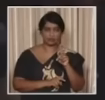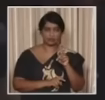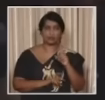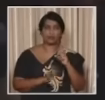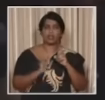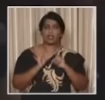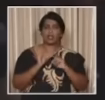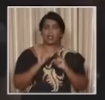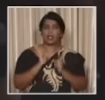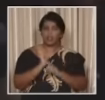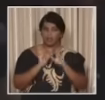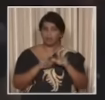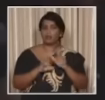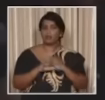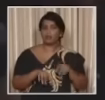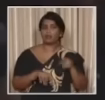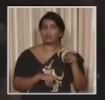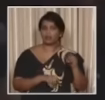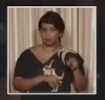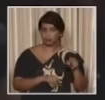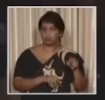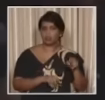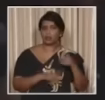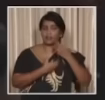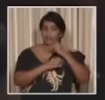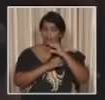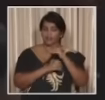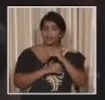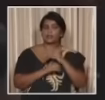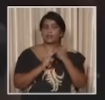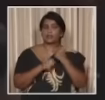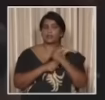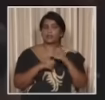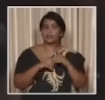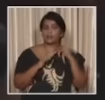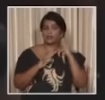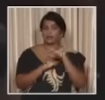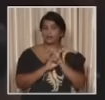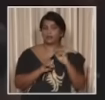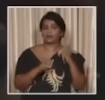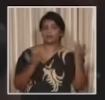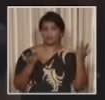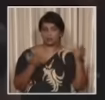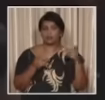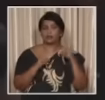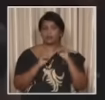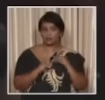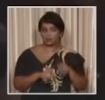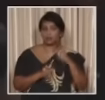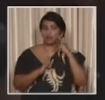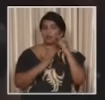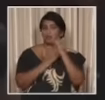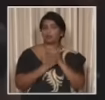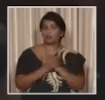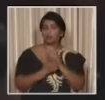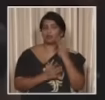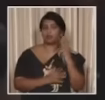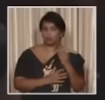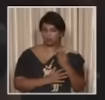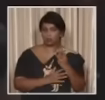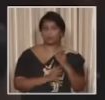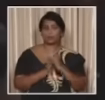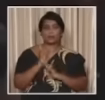උසස් පෙළ කරපු ළමයින්ගේ විද්‍යාපීඨ ගැසට් එක තාම නිකුත් කරලත් නැහැ. මන්න මේ කරුණු තුන